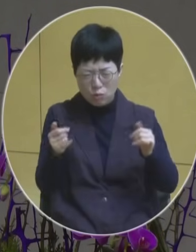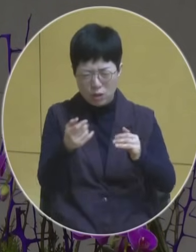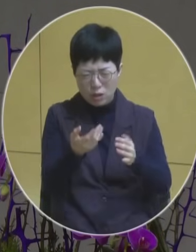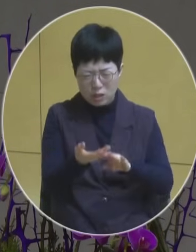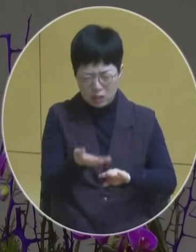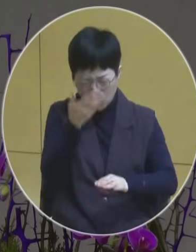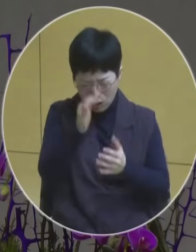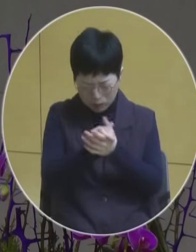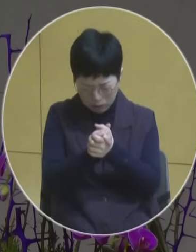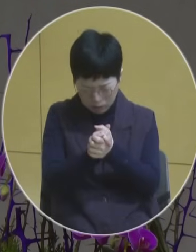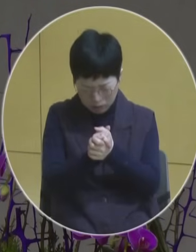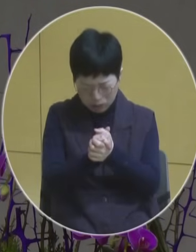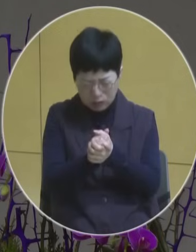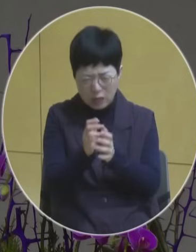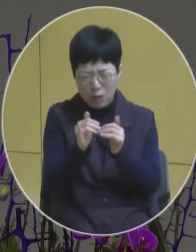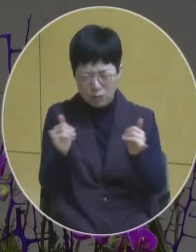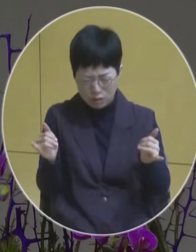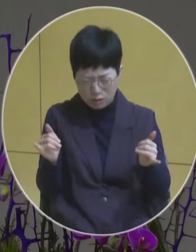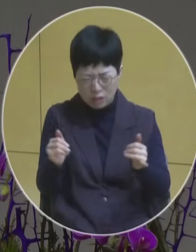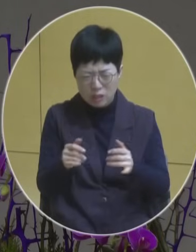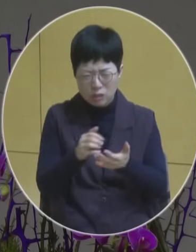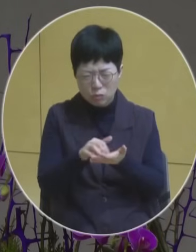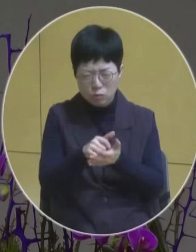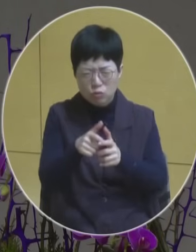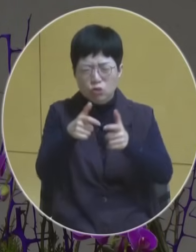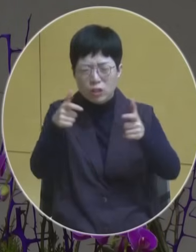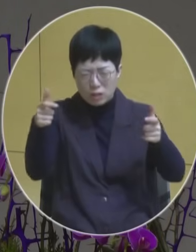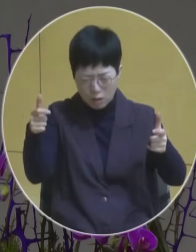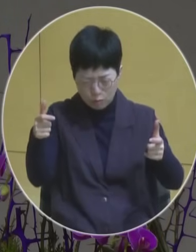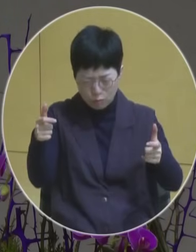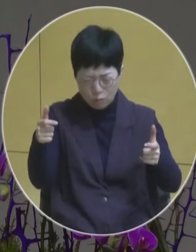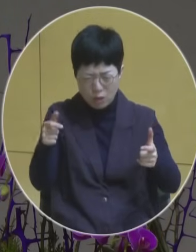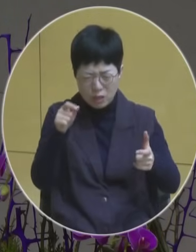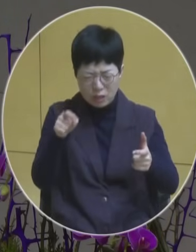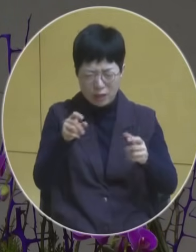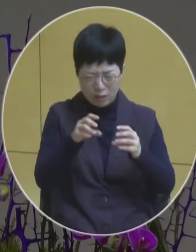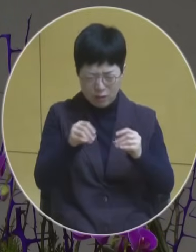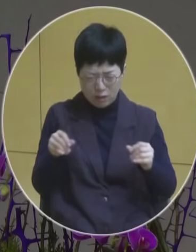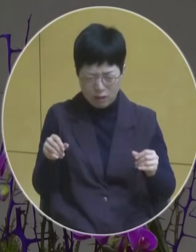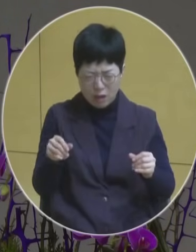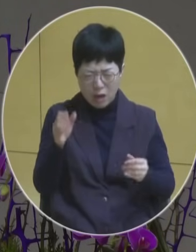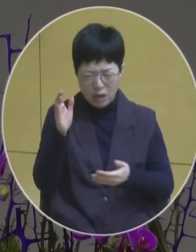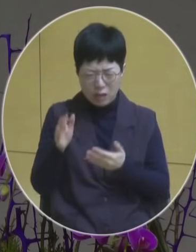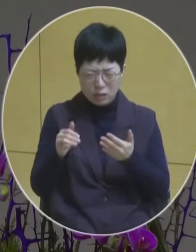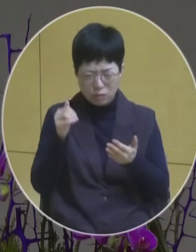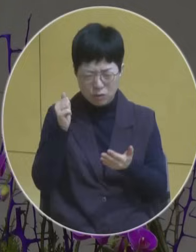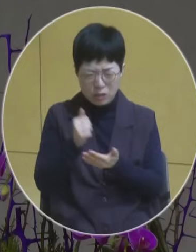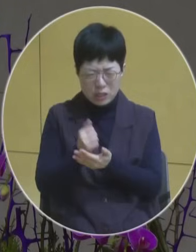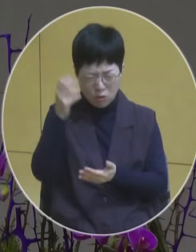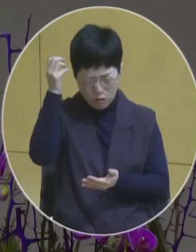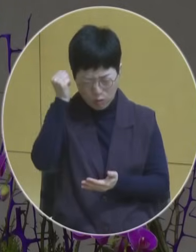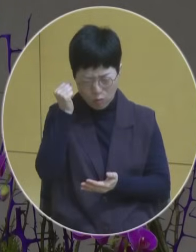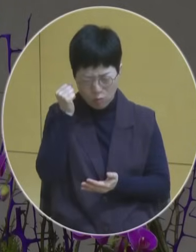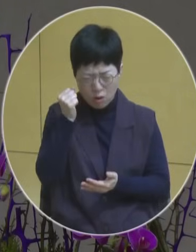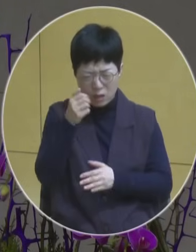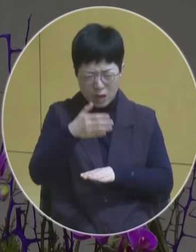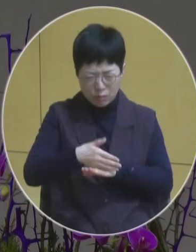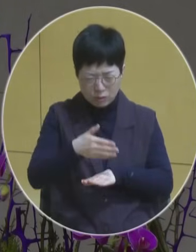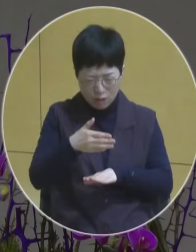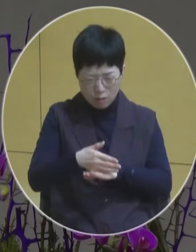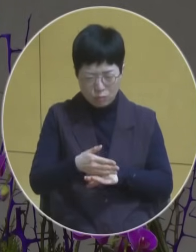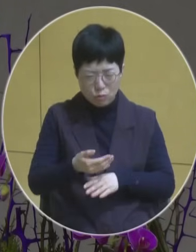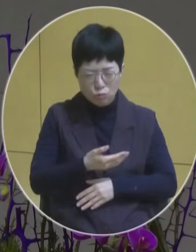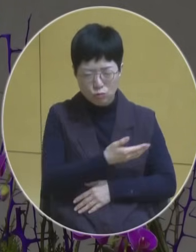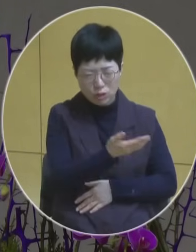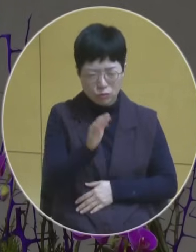기도하는 하나님 주님의 자녀들이 늘어나게 하시고, 하나님 정말 이 땅을 주신 그 하나님을 기억하며 감사함으로